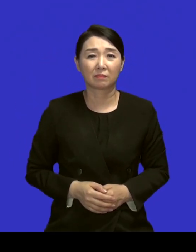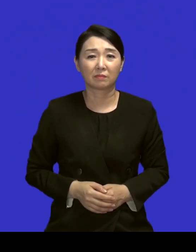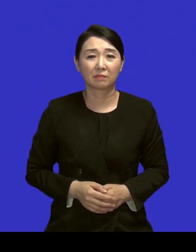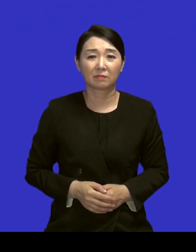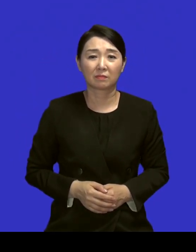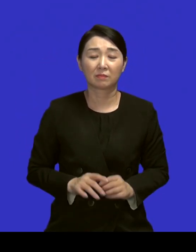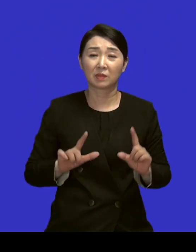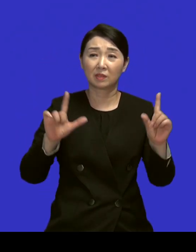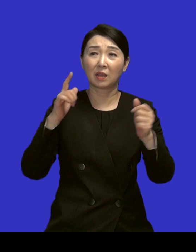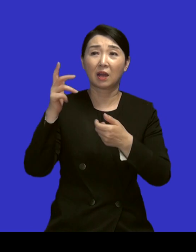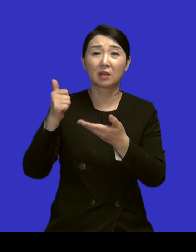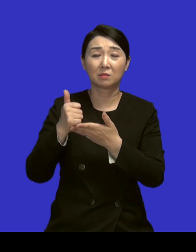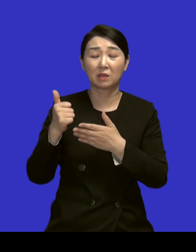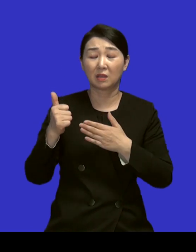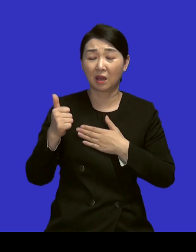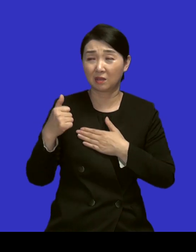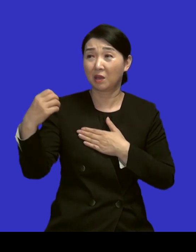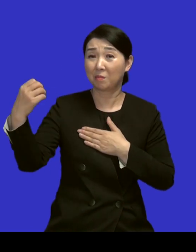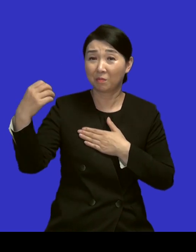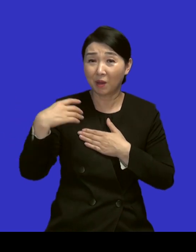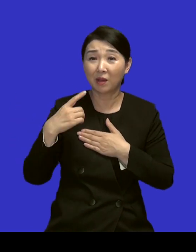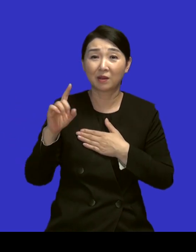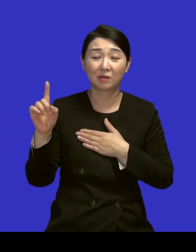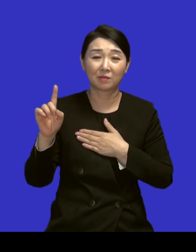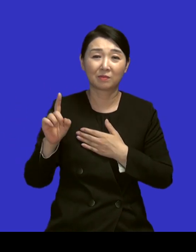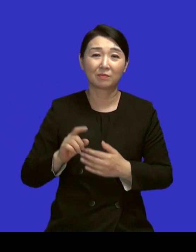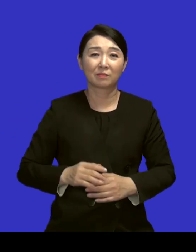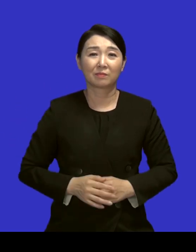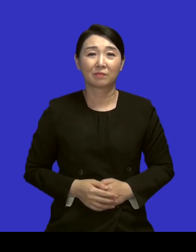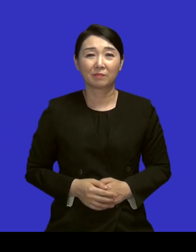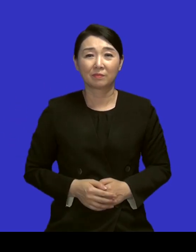그날 하나님이 바로 저한테 때려 박으신 응답이